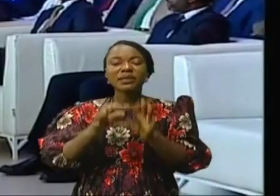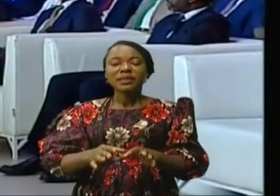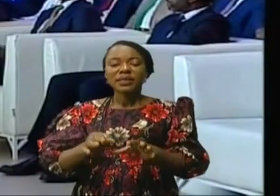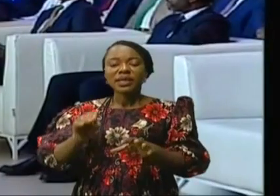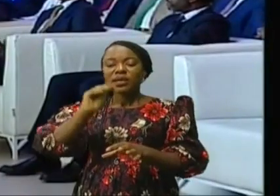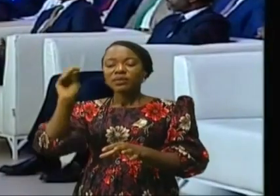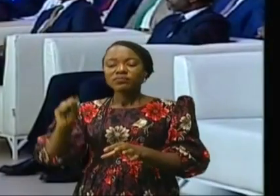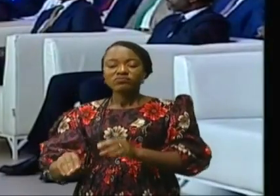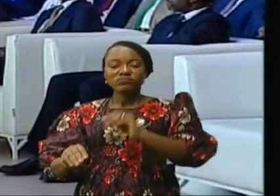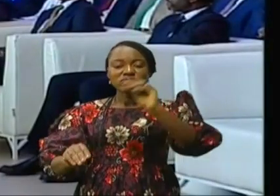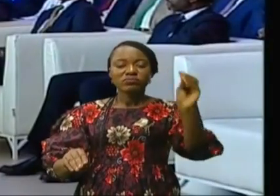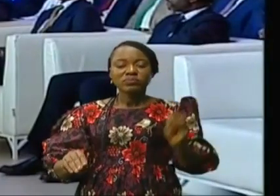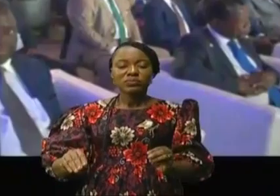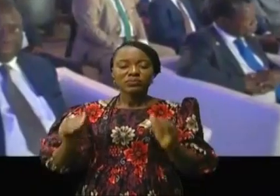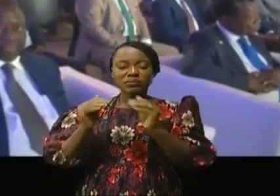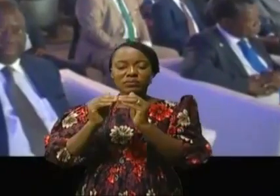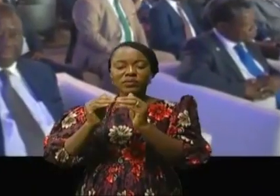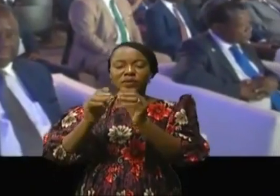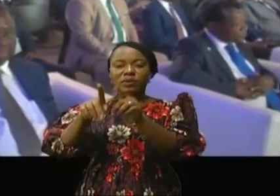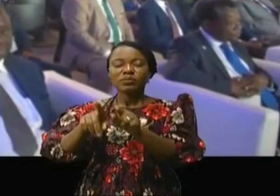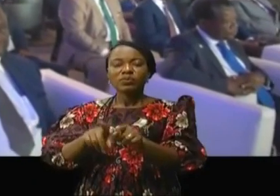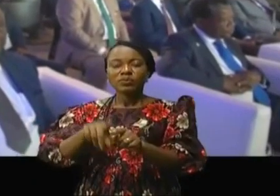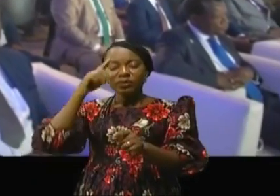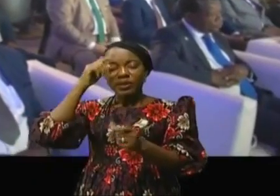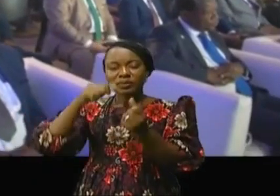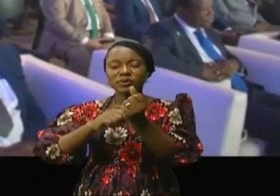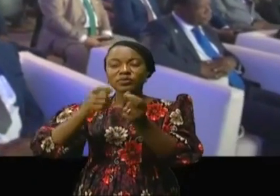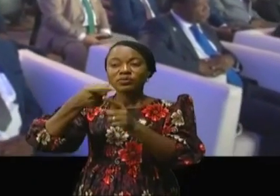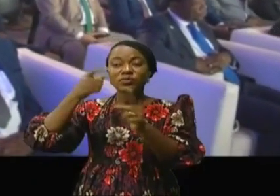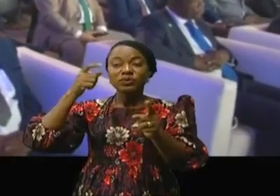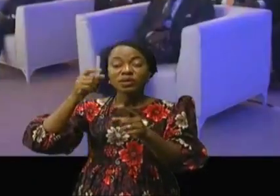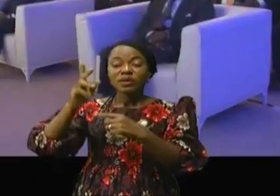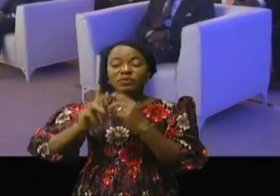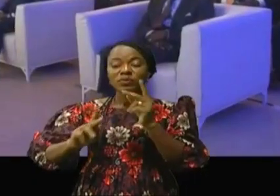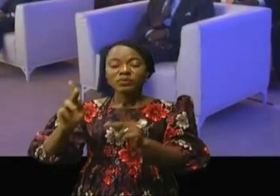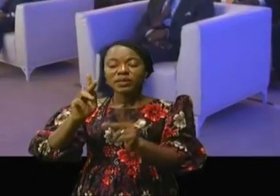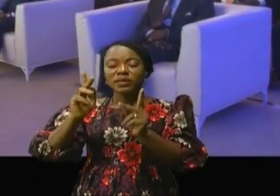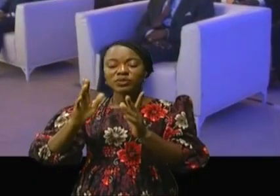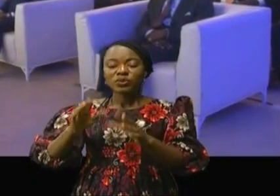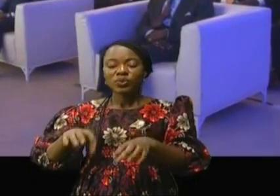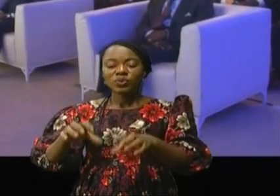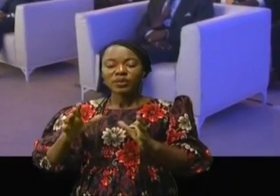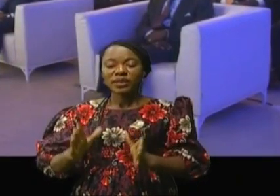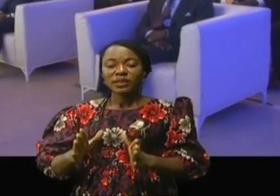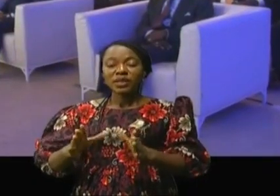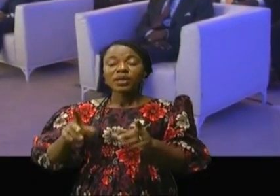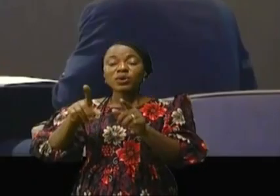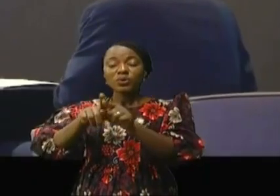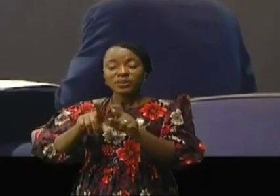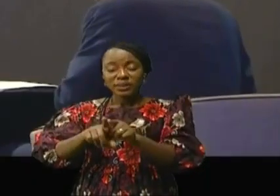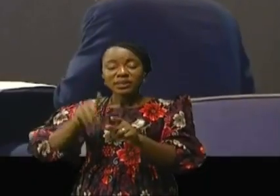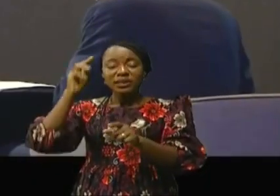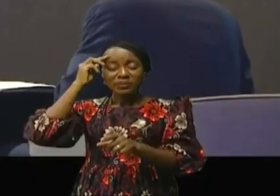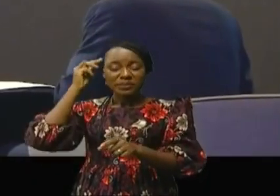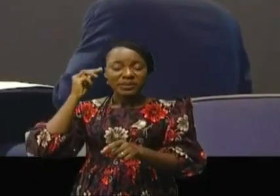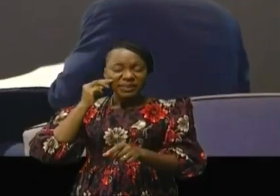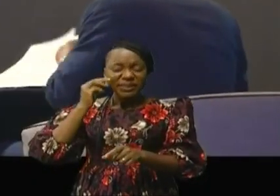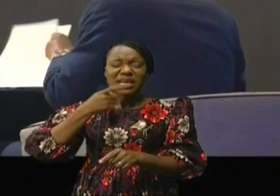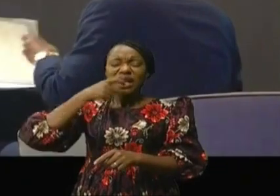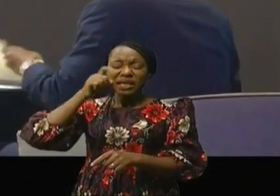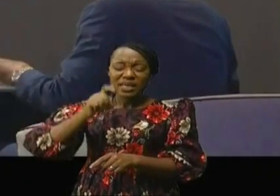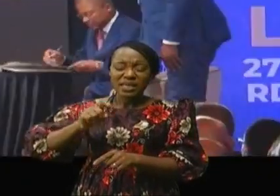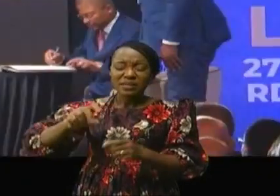gagnant-gagnant dans l'intérêt mutuel des investisseurs et des populations congolaises. Le ministre des Hydrocarbures a ainsi